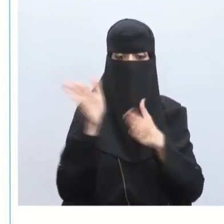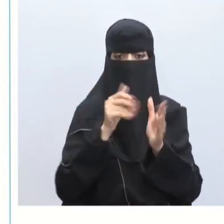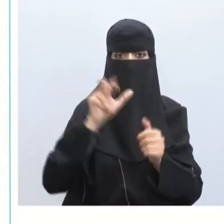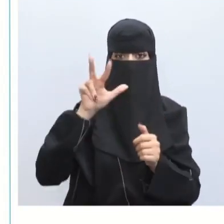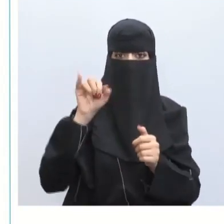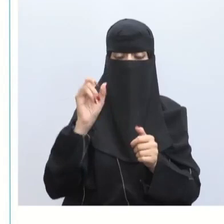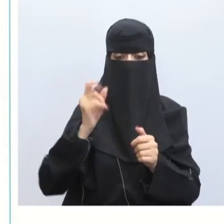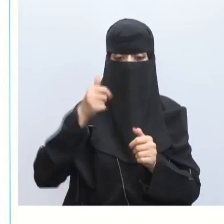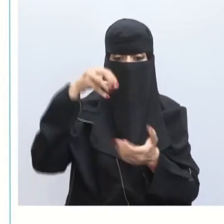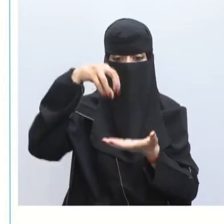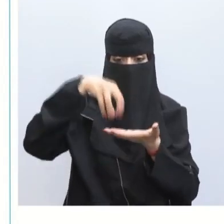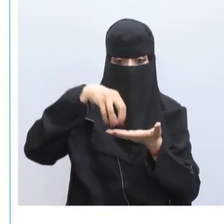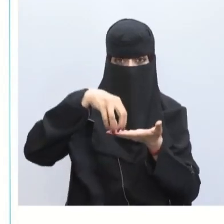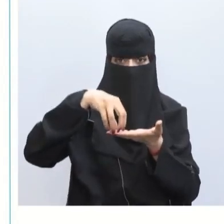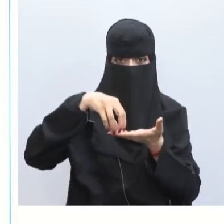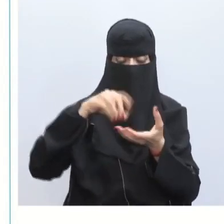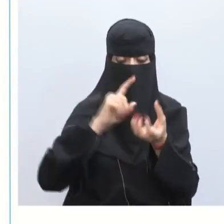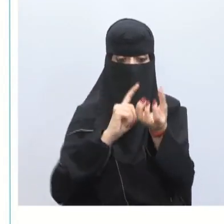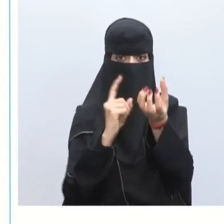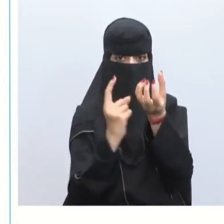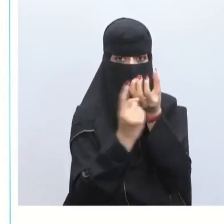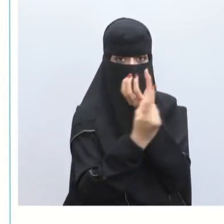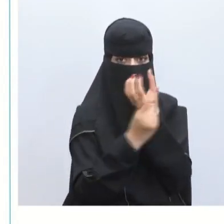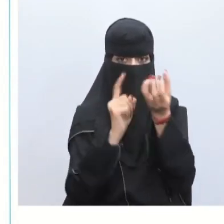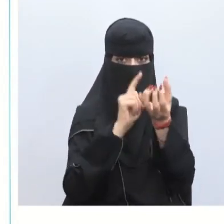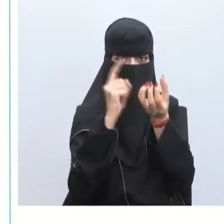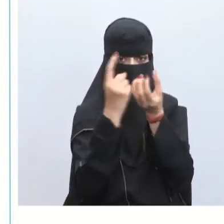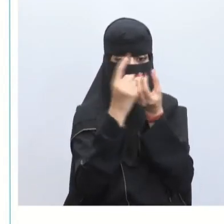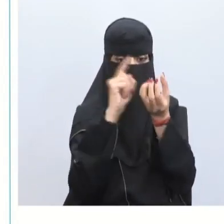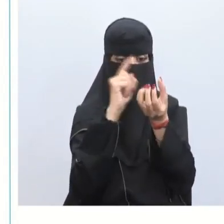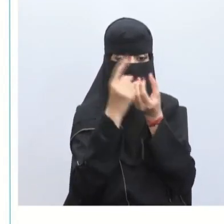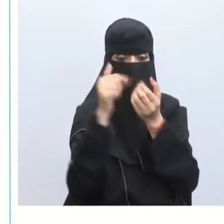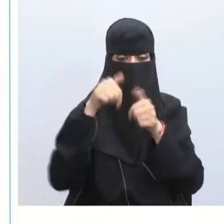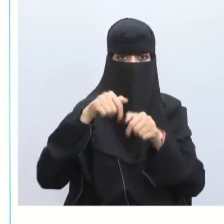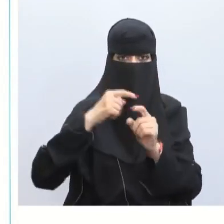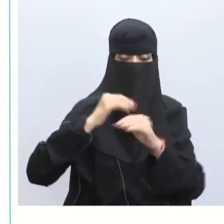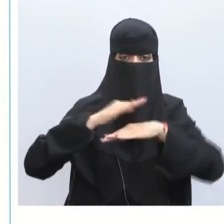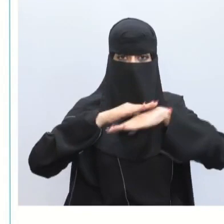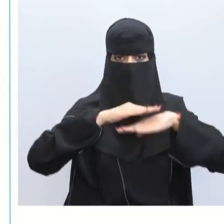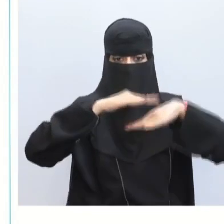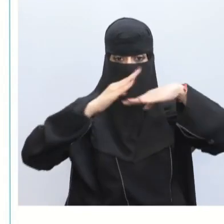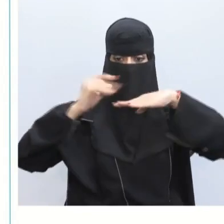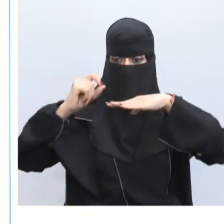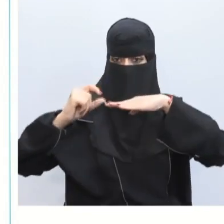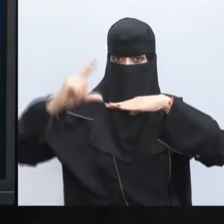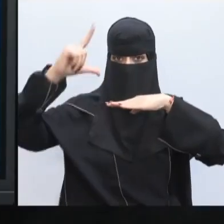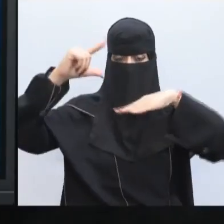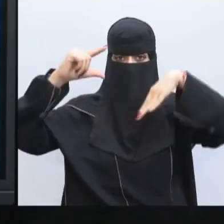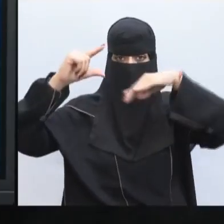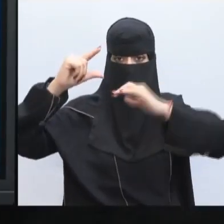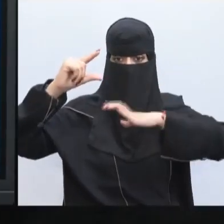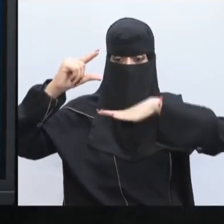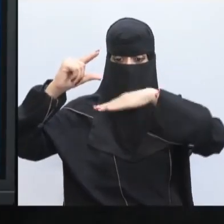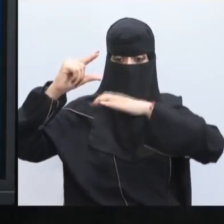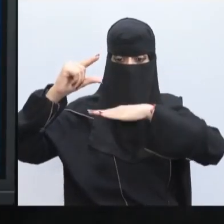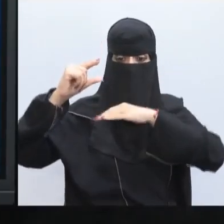المناخ الموقع بالنسبه لدوائر العرض الارتفاع عن مستوى